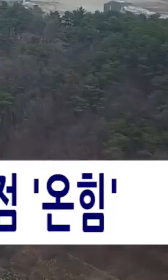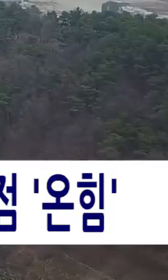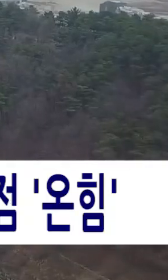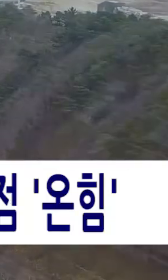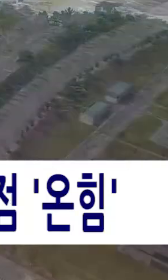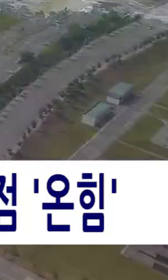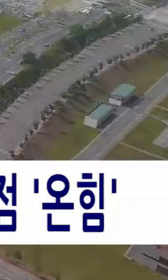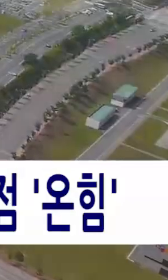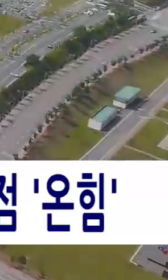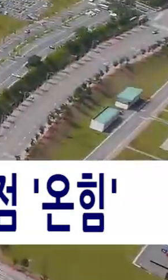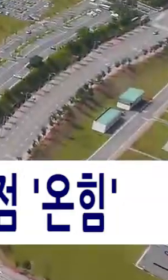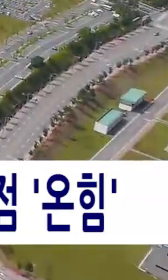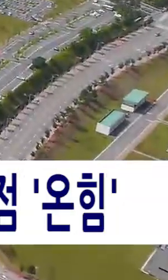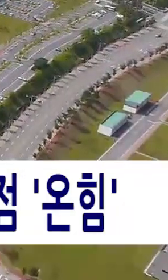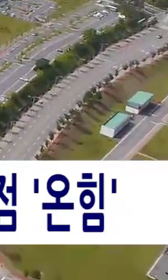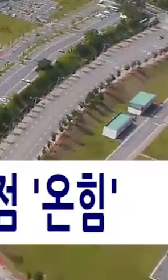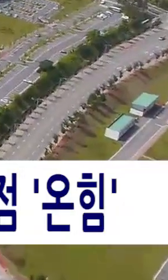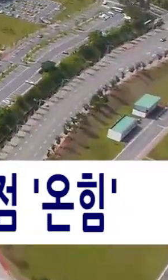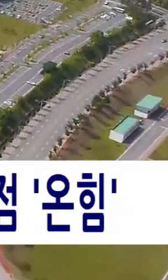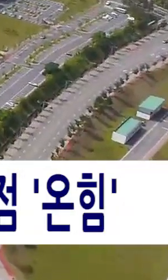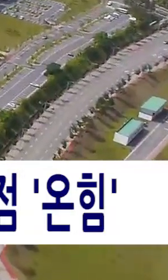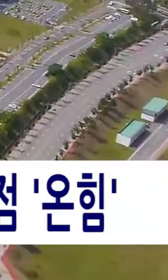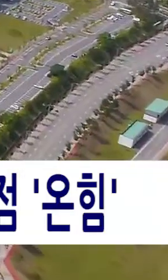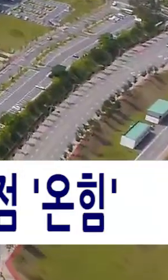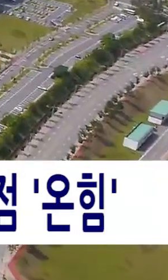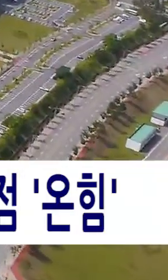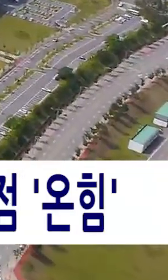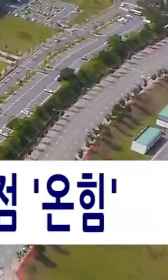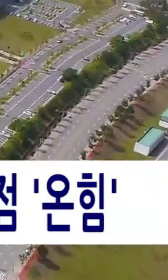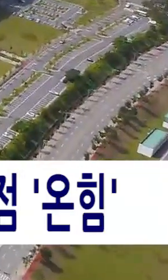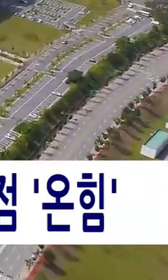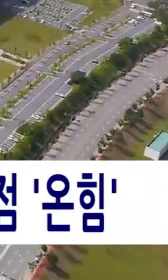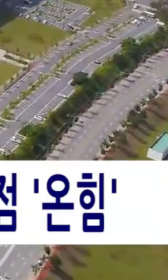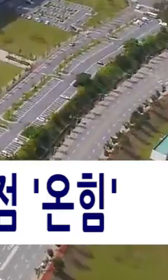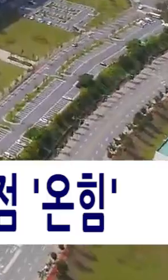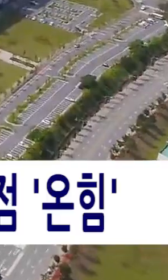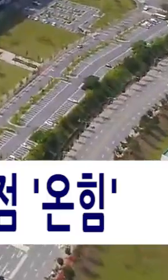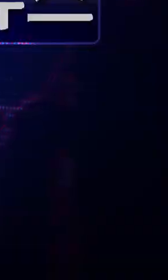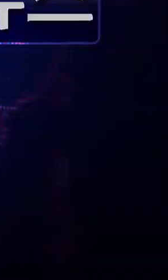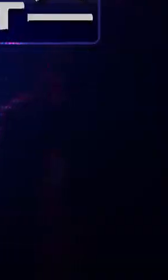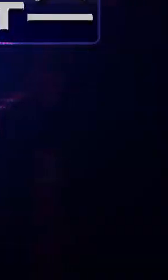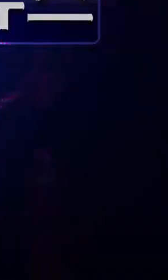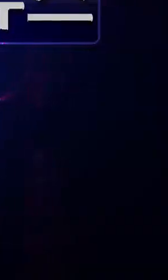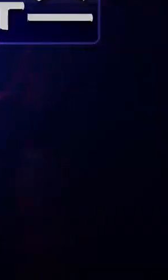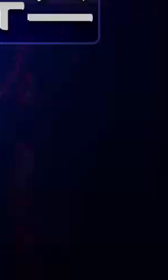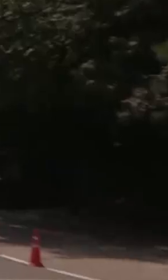충전 구토가 바이오 헬스 분야 선점을 위해 기반 조성에 힘을 쏟고 있습니다